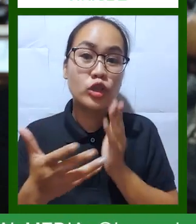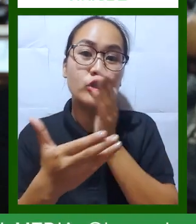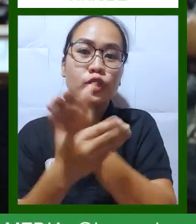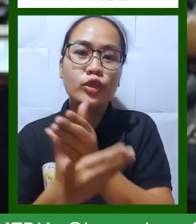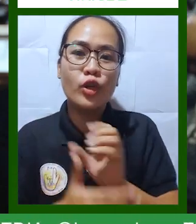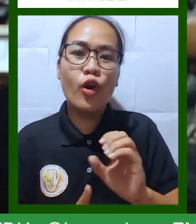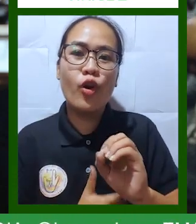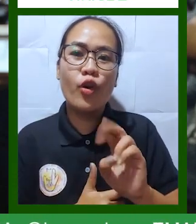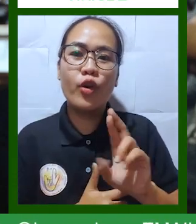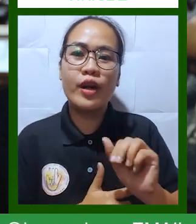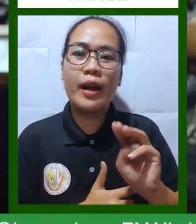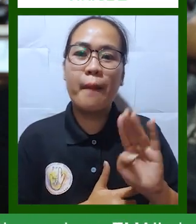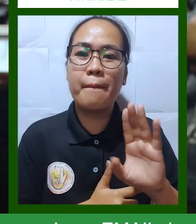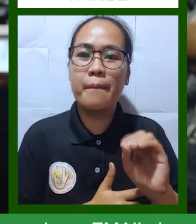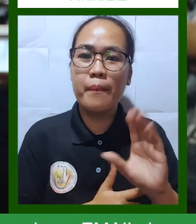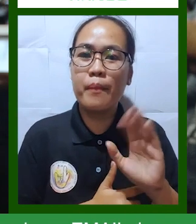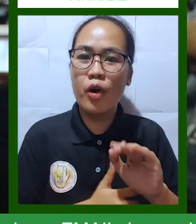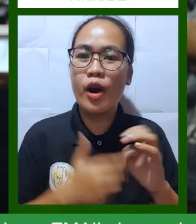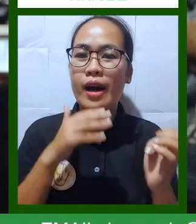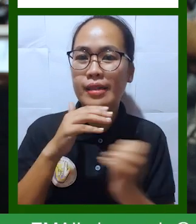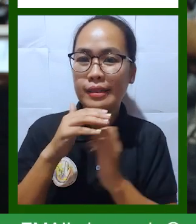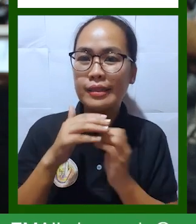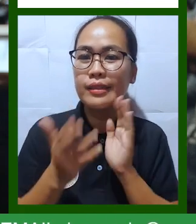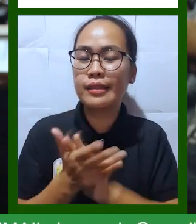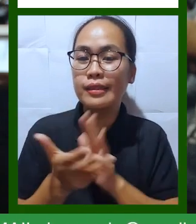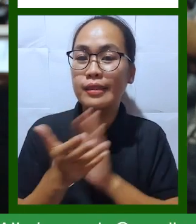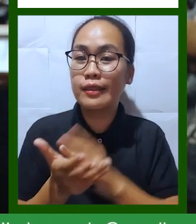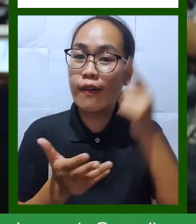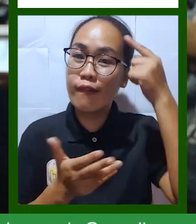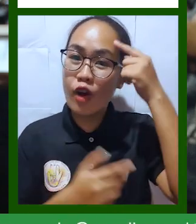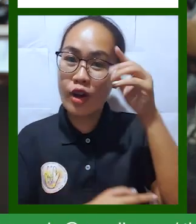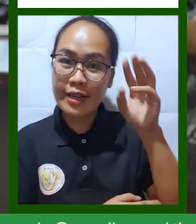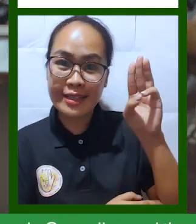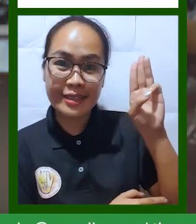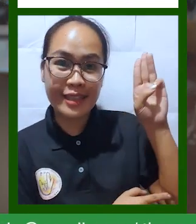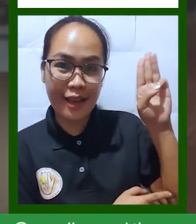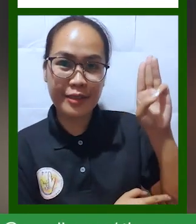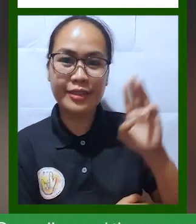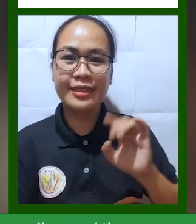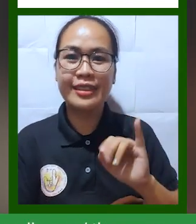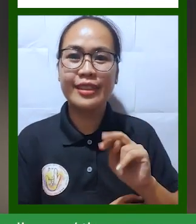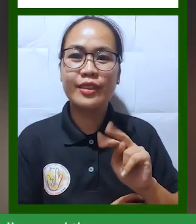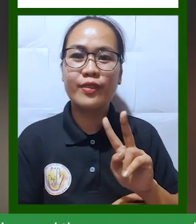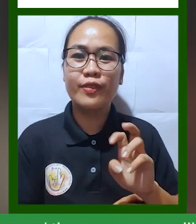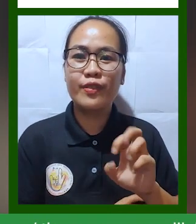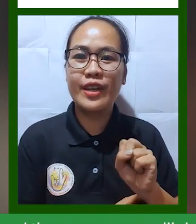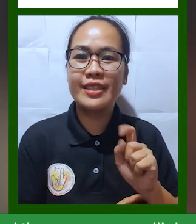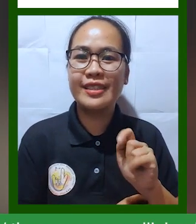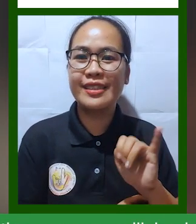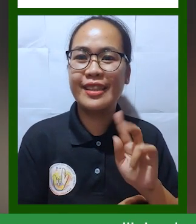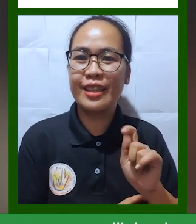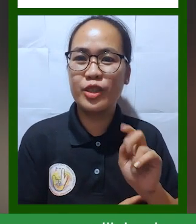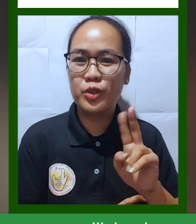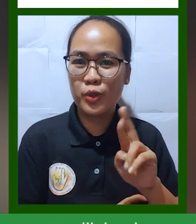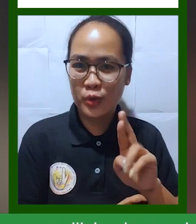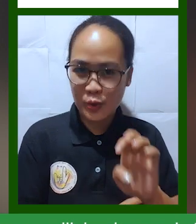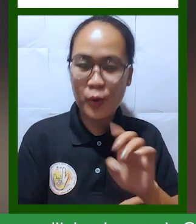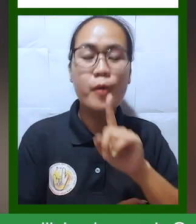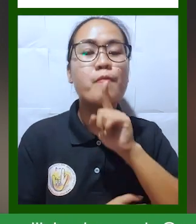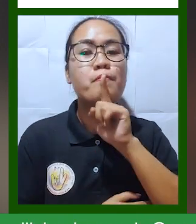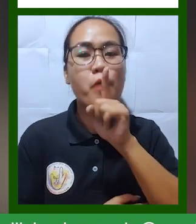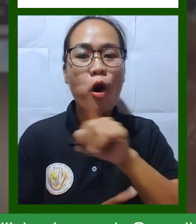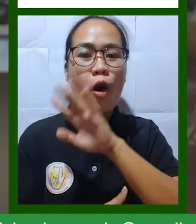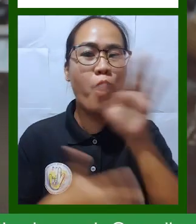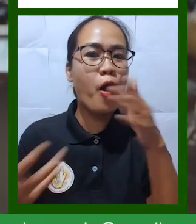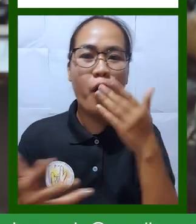Oranbo Elementary School sa kanilang naging scout investiture. So formal na naging